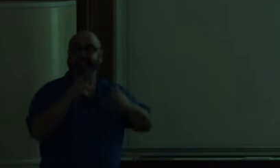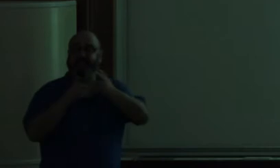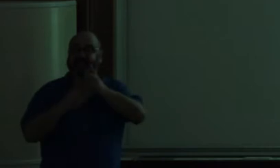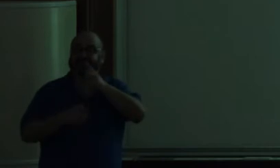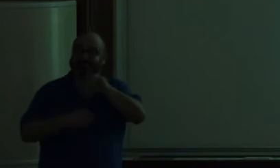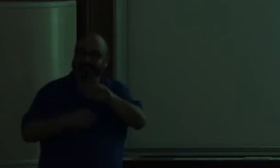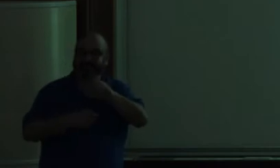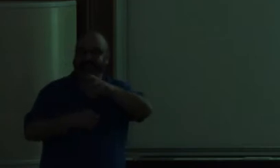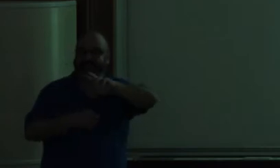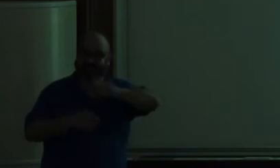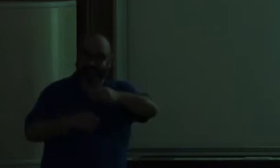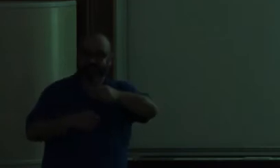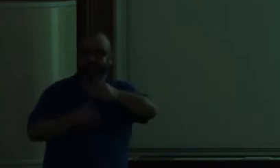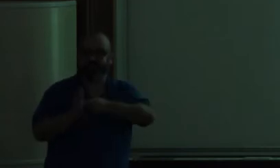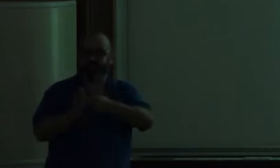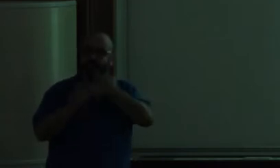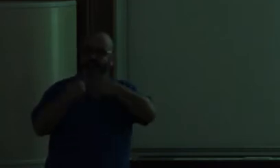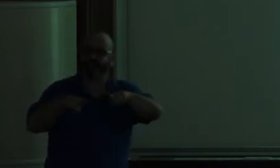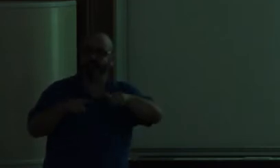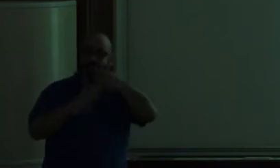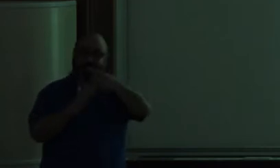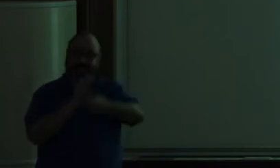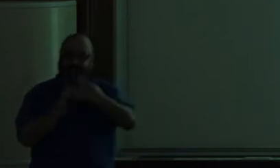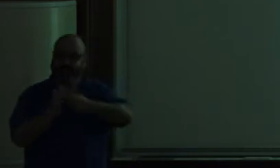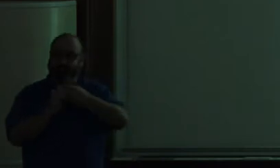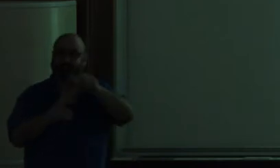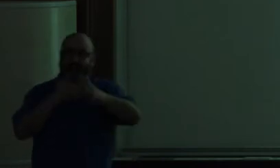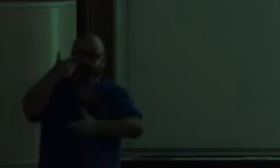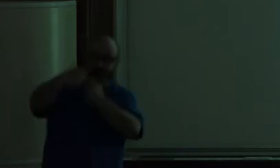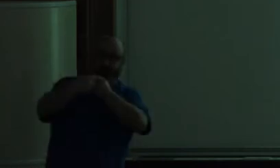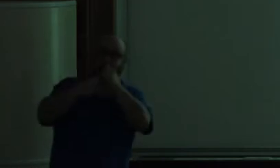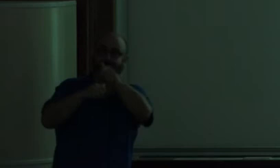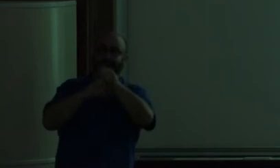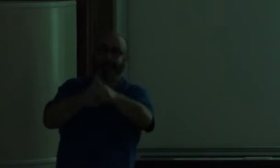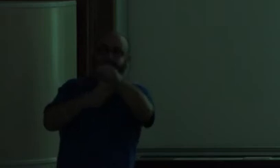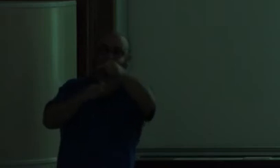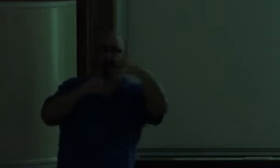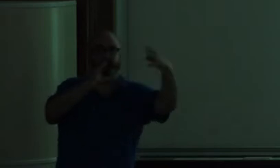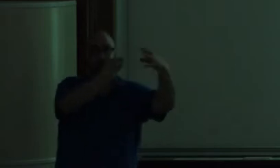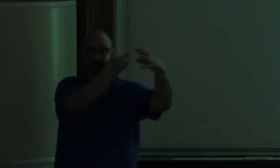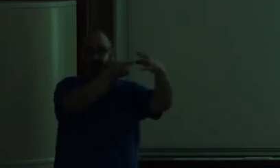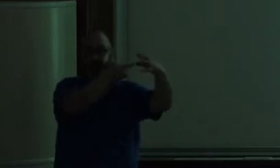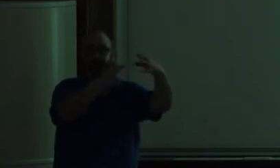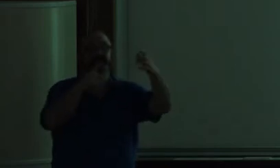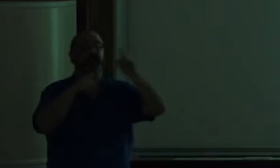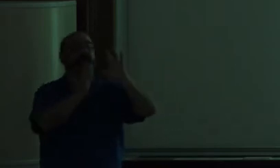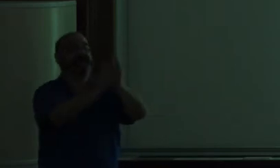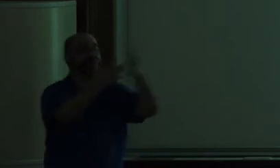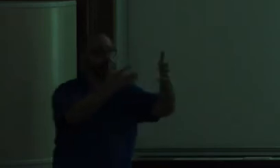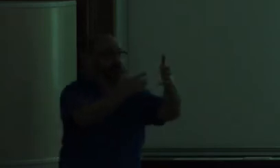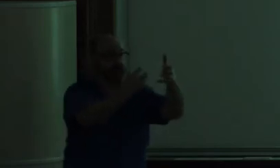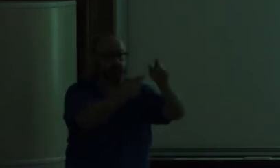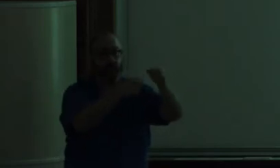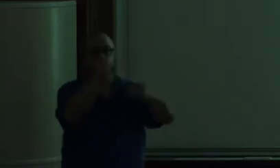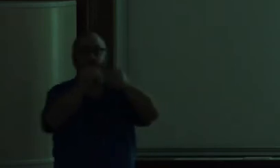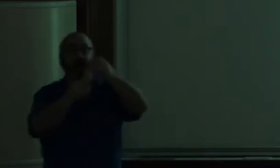dict k-itérateur, parce que l'itérateur, il doit fonctionner en fonction de l'itérable. Chaque itérable est différent, un dictionnaire ne se comporte pas du tout de la